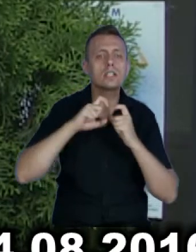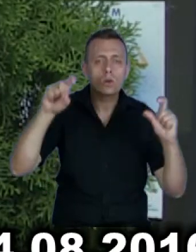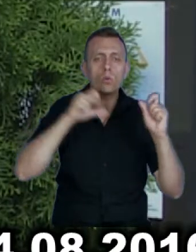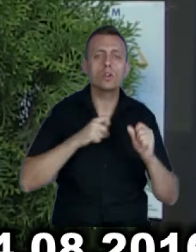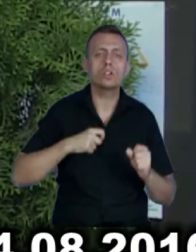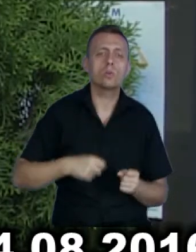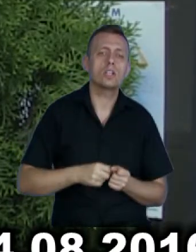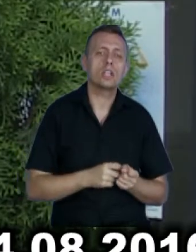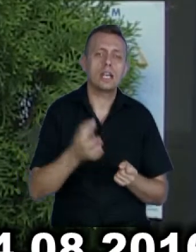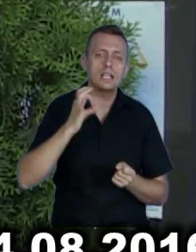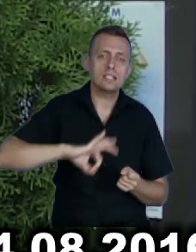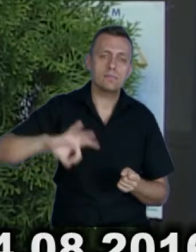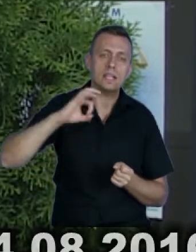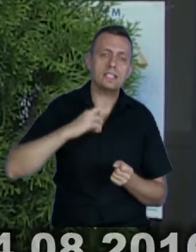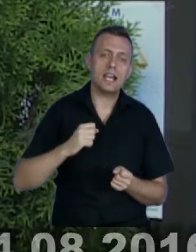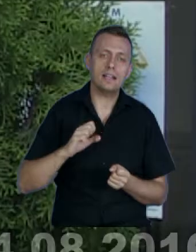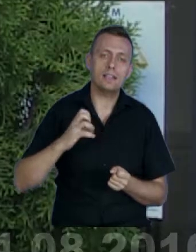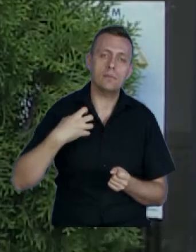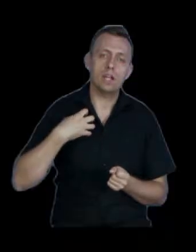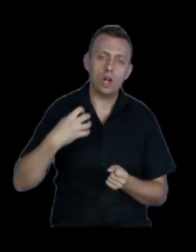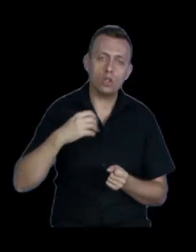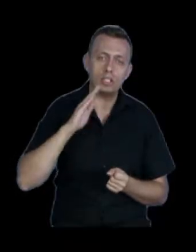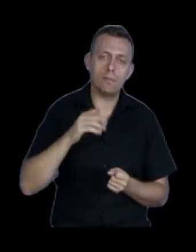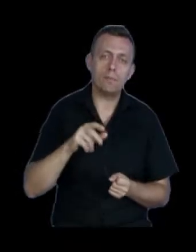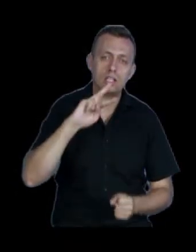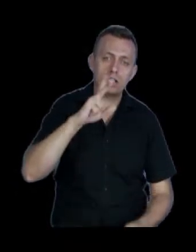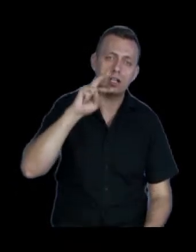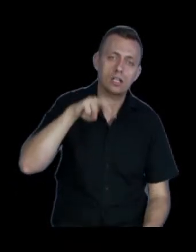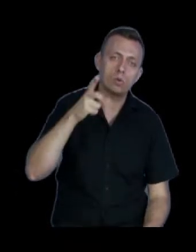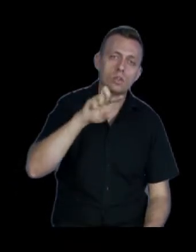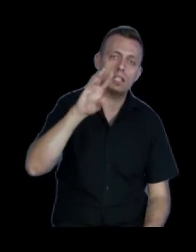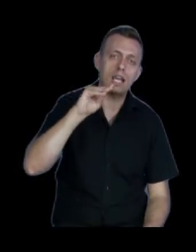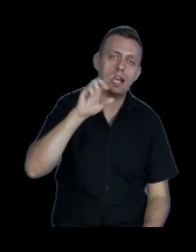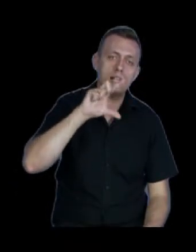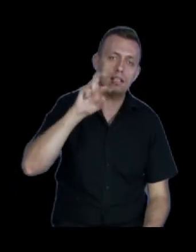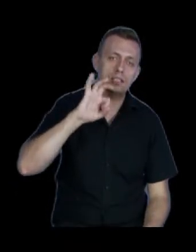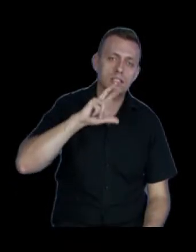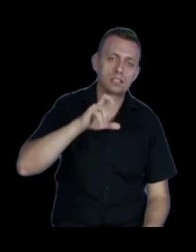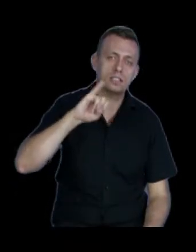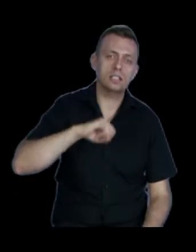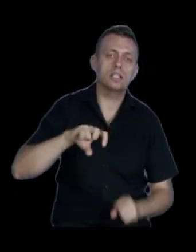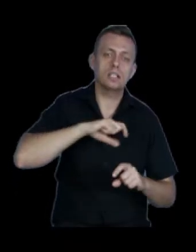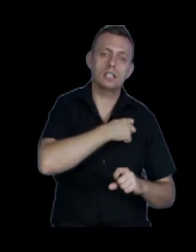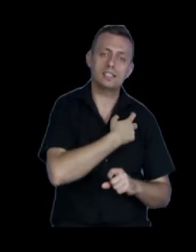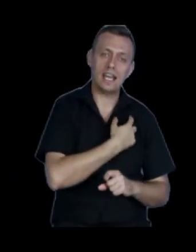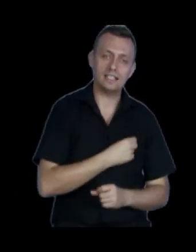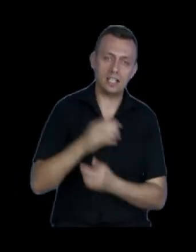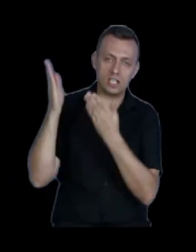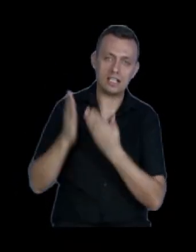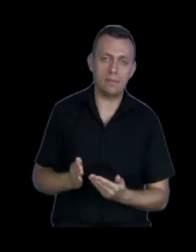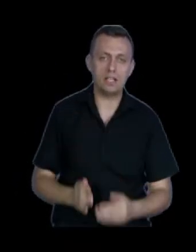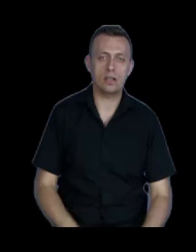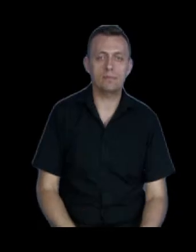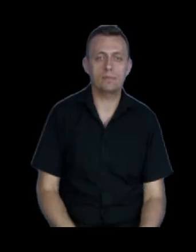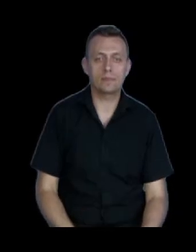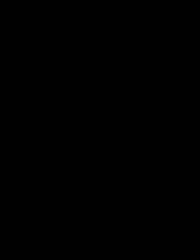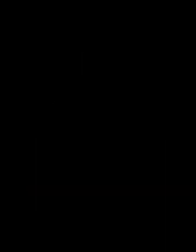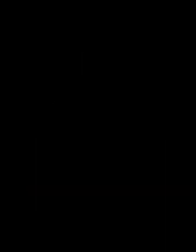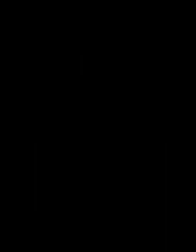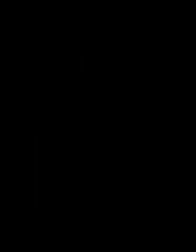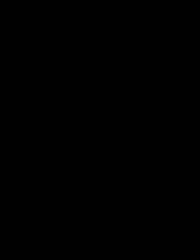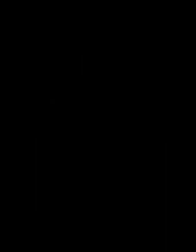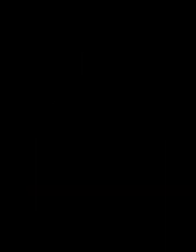roku ubiegłym, dzięki sponsorom na laureatki czekają wspaniałe nagrody w postaci voucheru na wycieczkę oraz innych niespodzianek. Dla Miss i